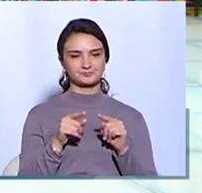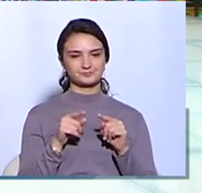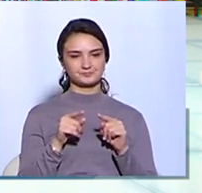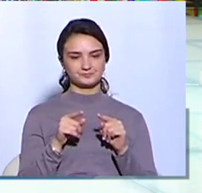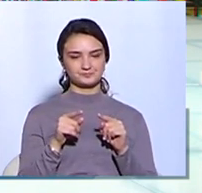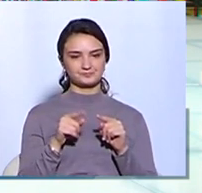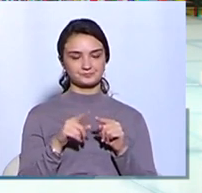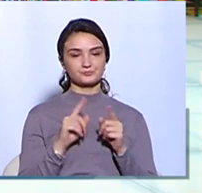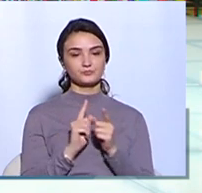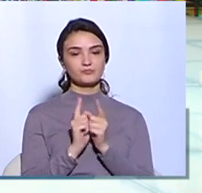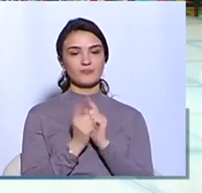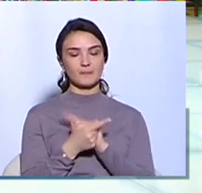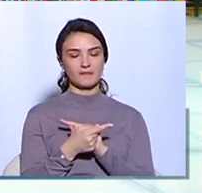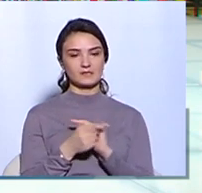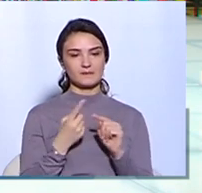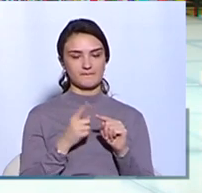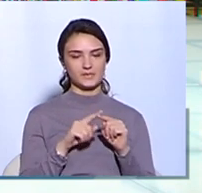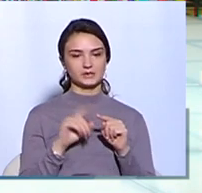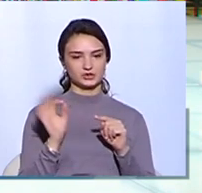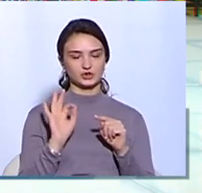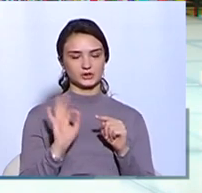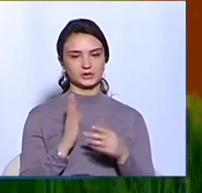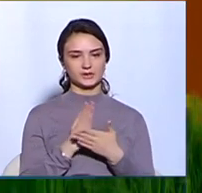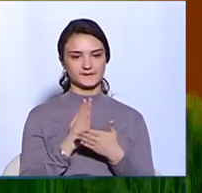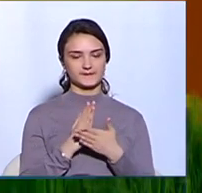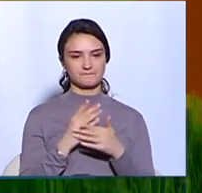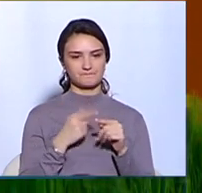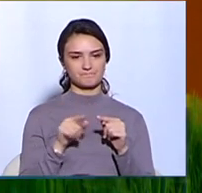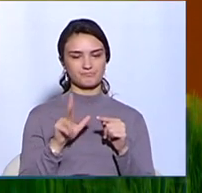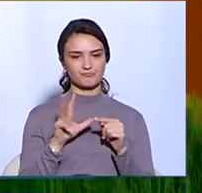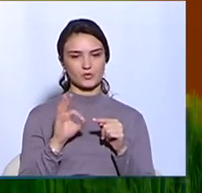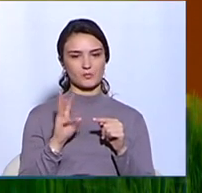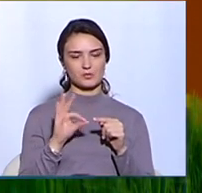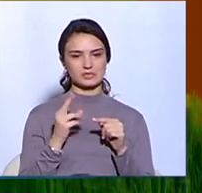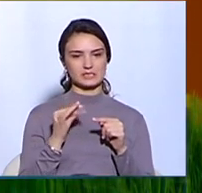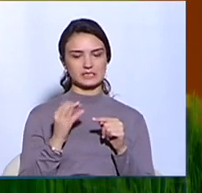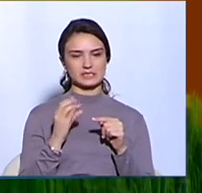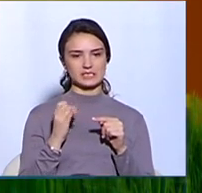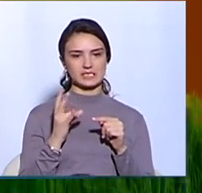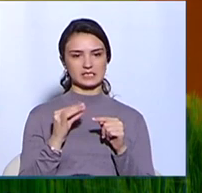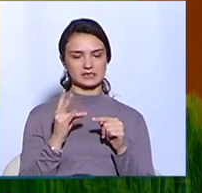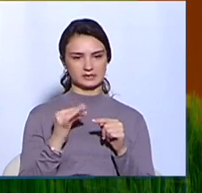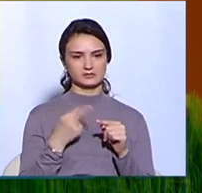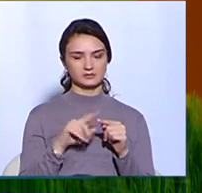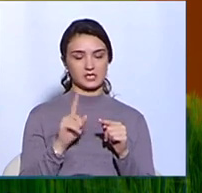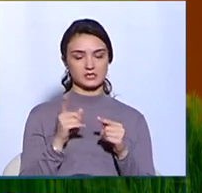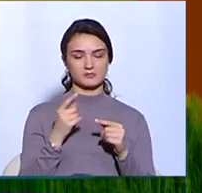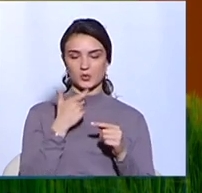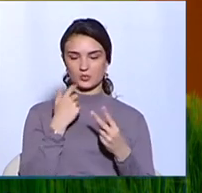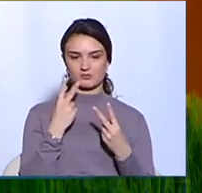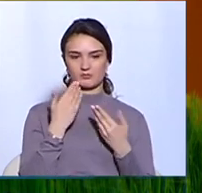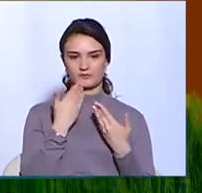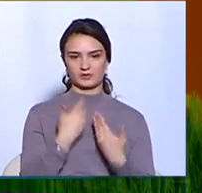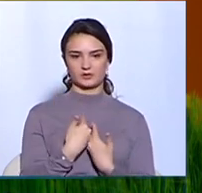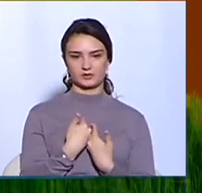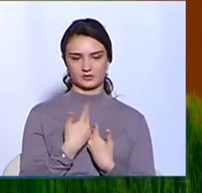რედუქტაზას მუტაცია ხშირად იწვევს ხოლმე აი ამ ჰომოცისტეინის ის დაბრუნება. ანუ რაც კითხა მაყურებელმა, შეიძლება